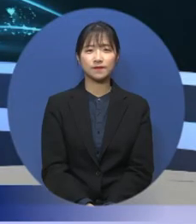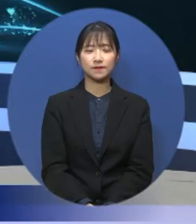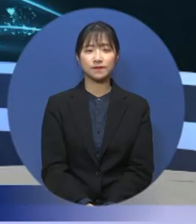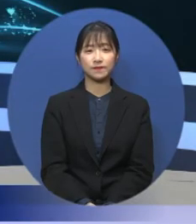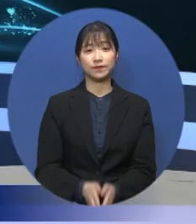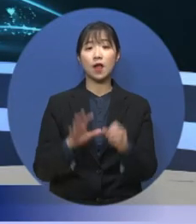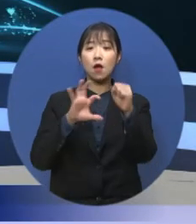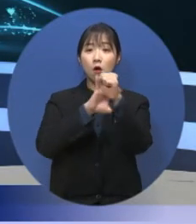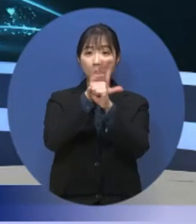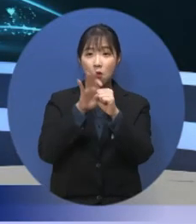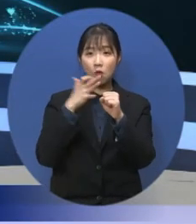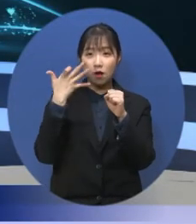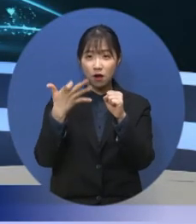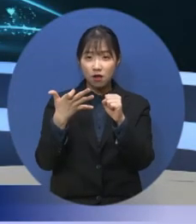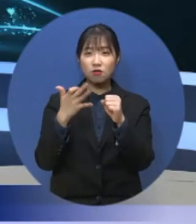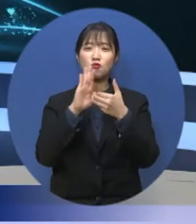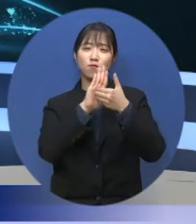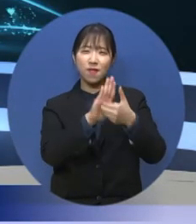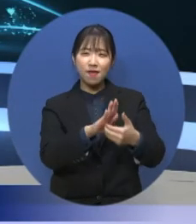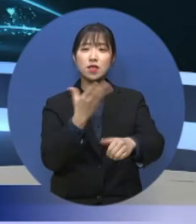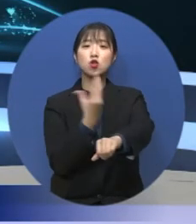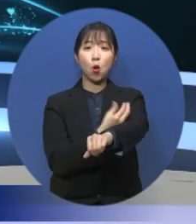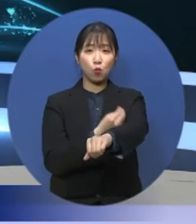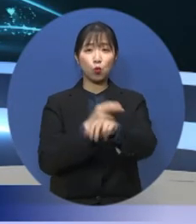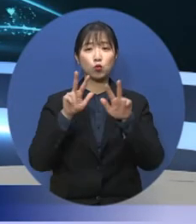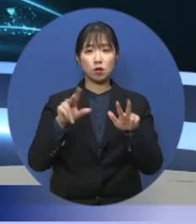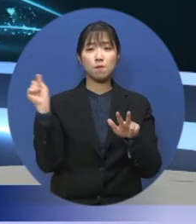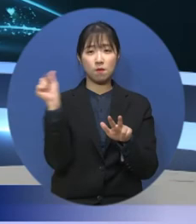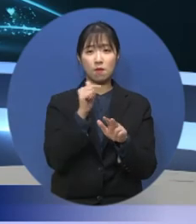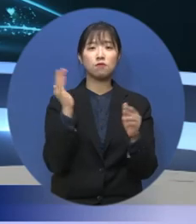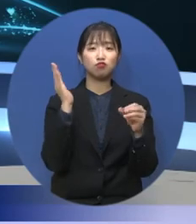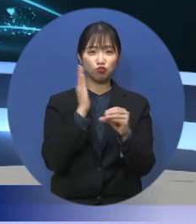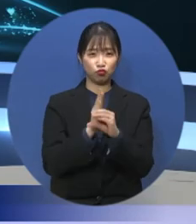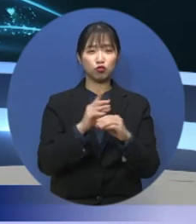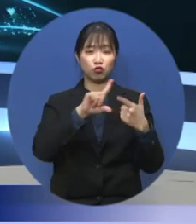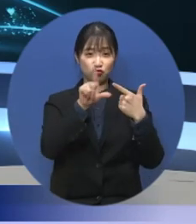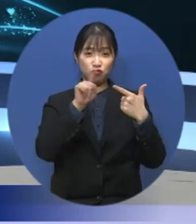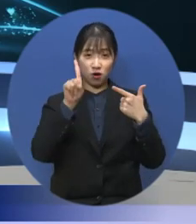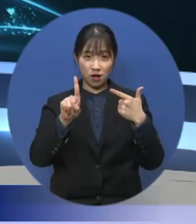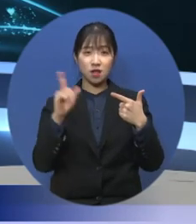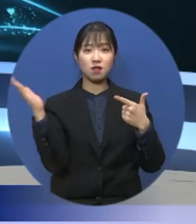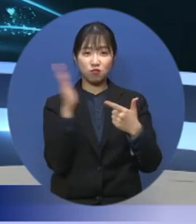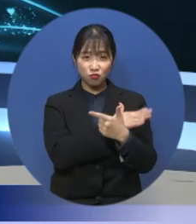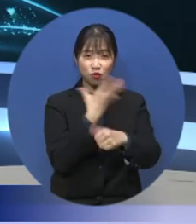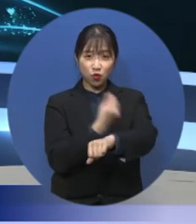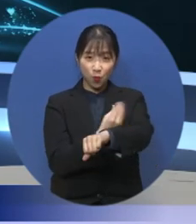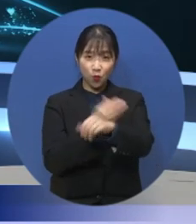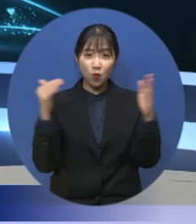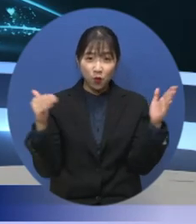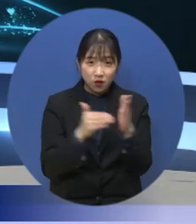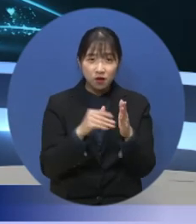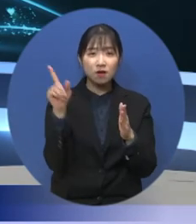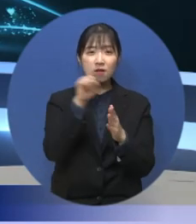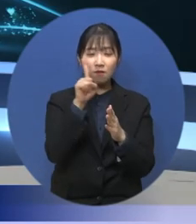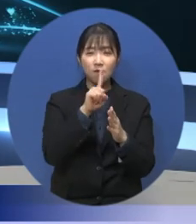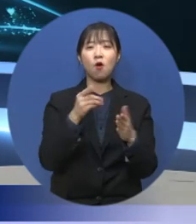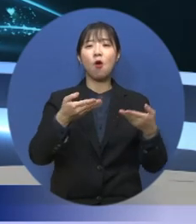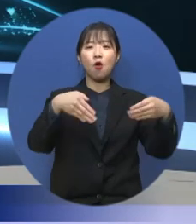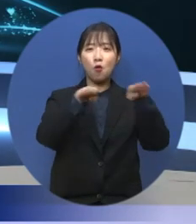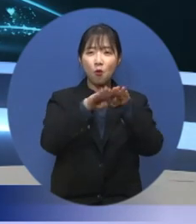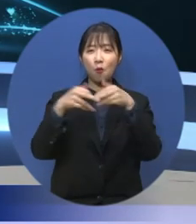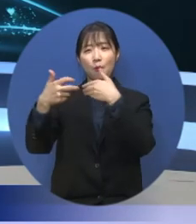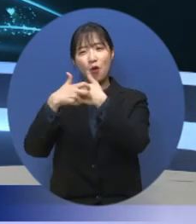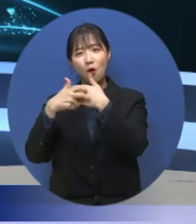코로나19 백신 접종이 속도를 내고 있습니다. 6월 1일부터 백신 접종을 완료한 사람은 요양병원과 시설의 대면